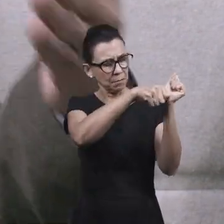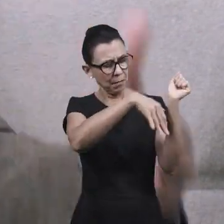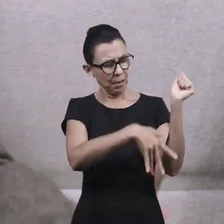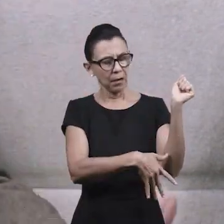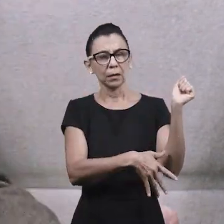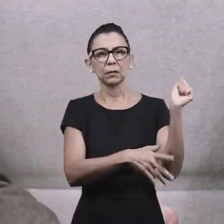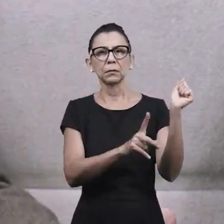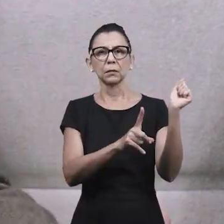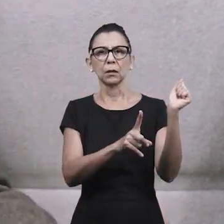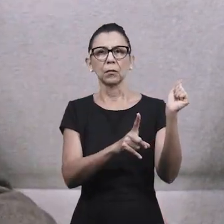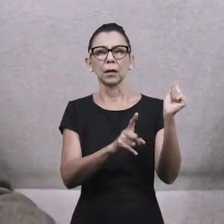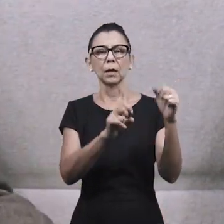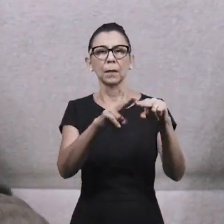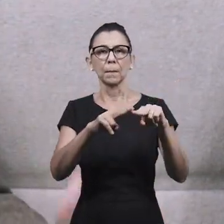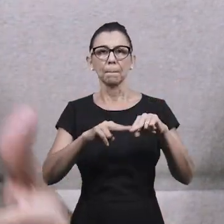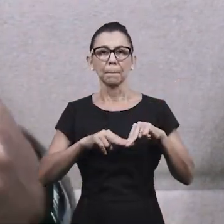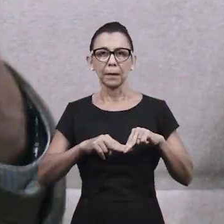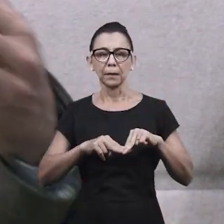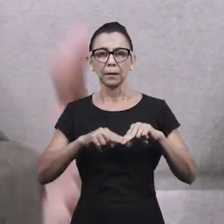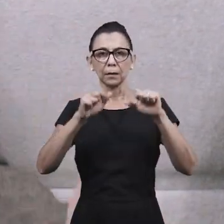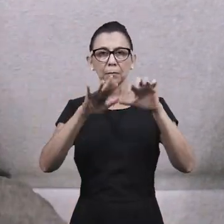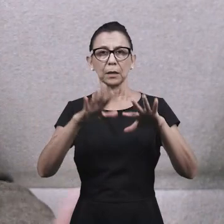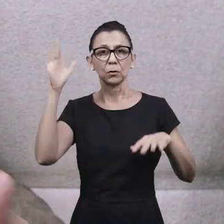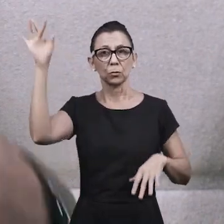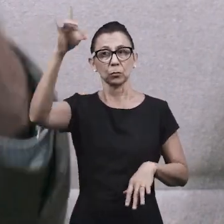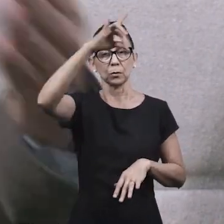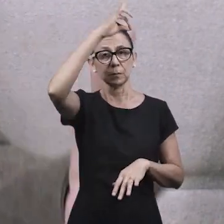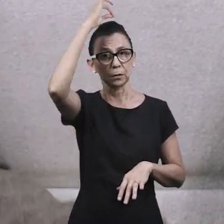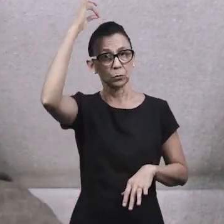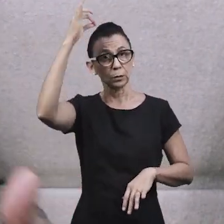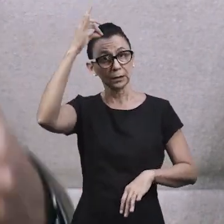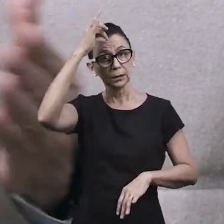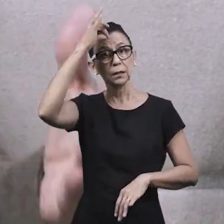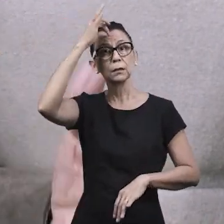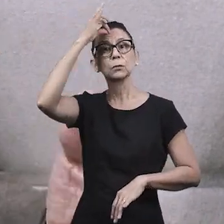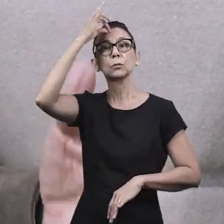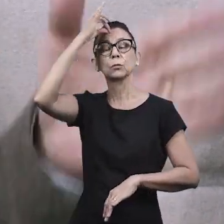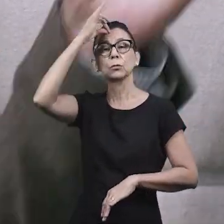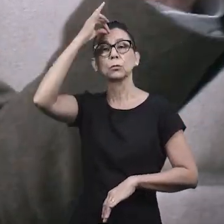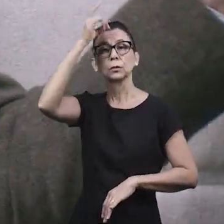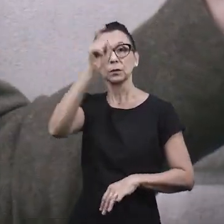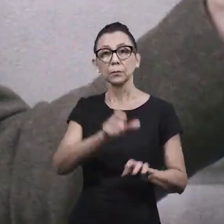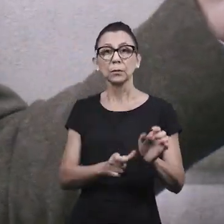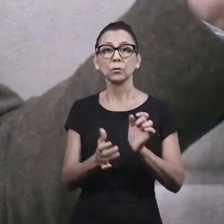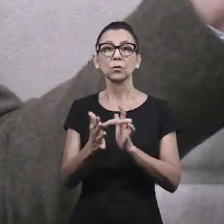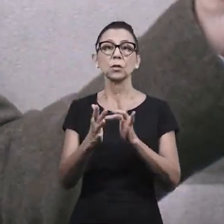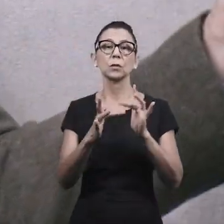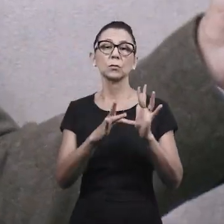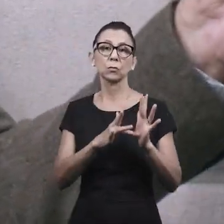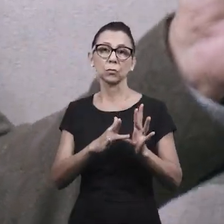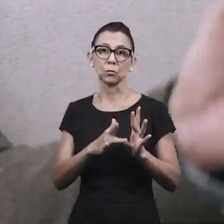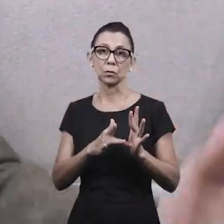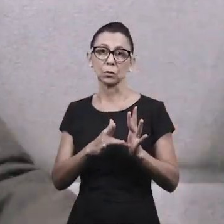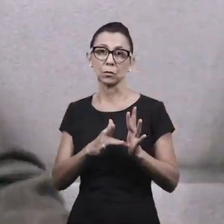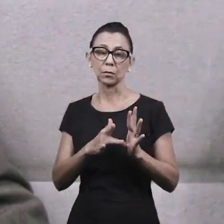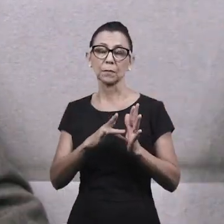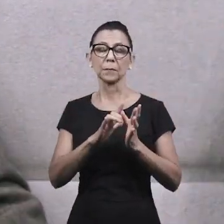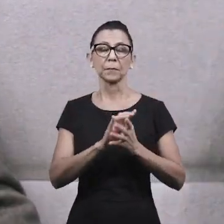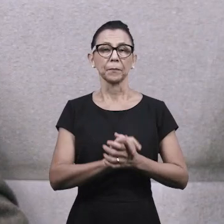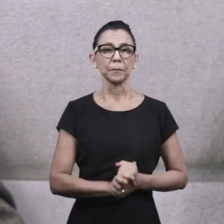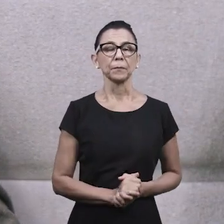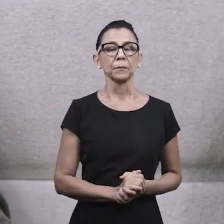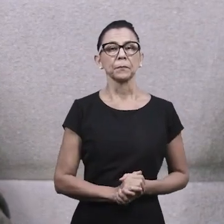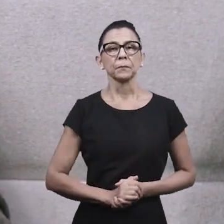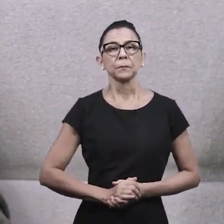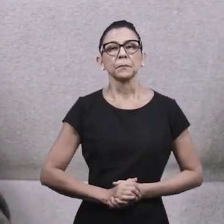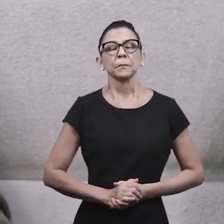train de prier par la bénédiction du Saint-Esprit, pour la délivrance, la communion, le pardon. Et le texte en